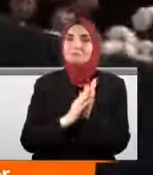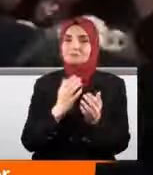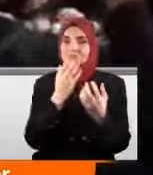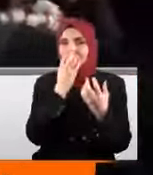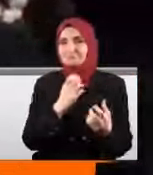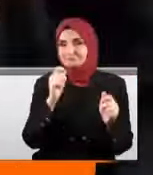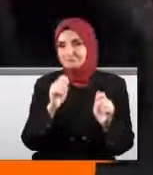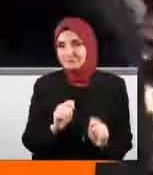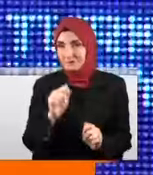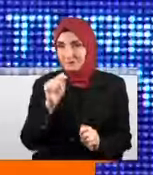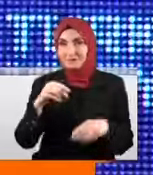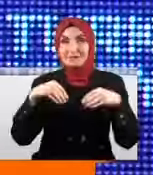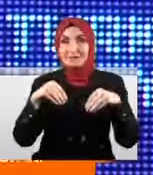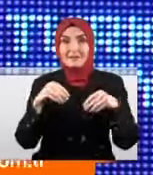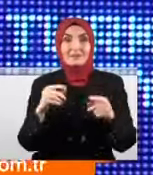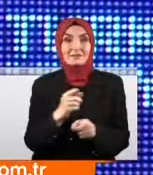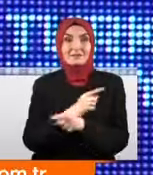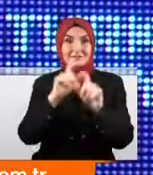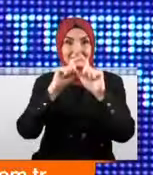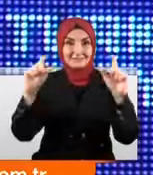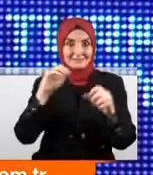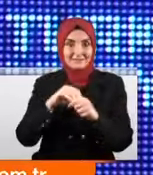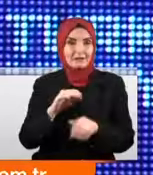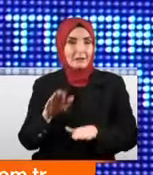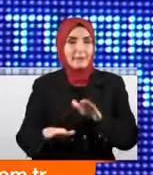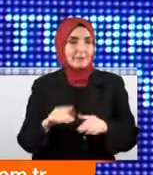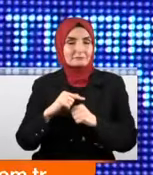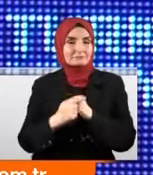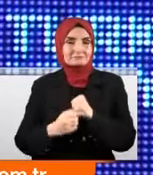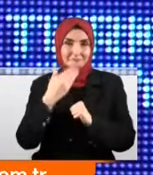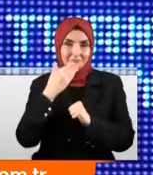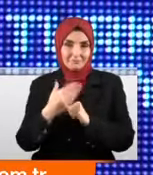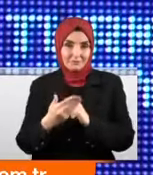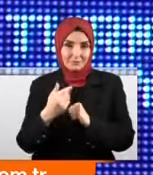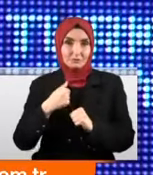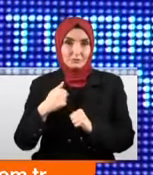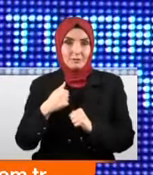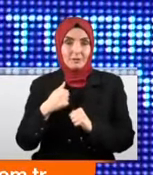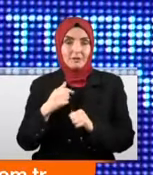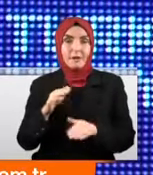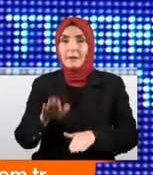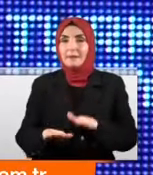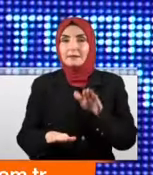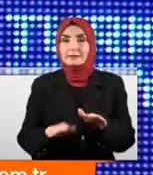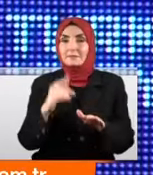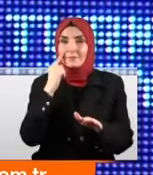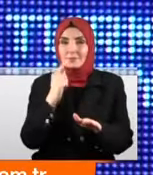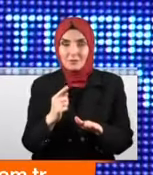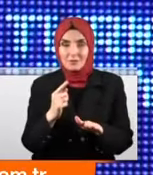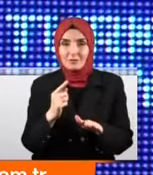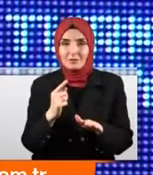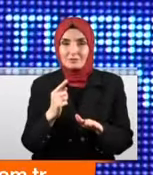atılan adımları hatırlattı. Attığımız adımlarla borsamızı gazino